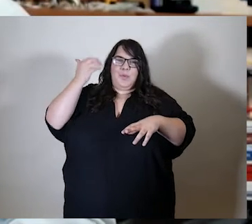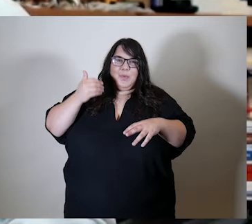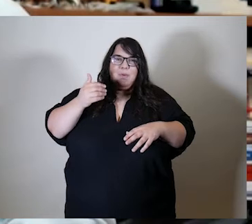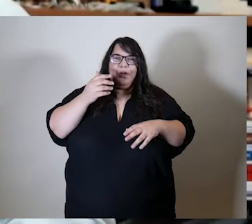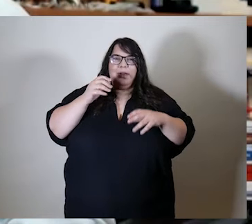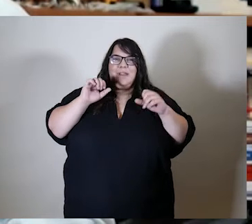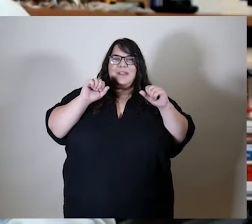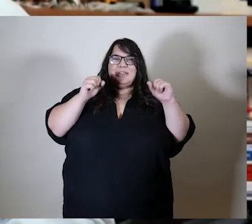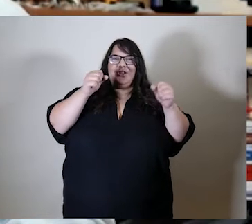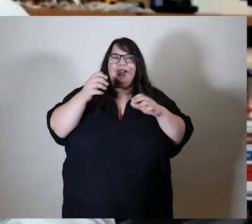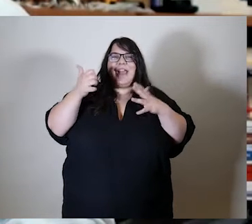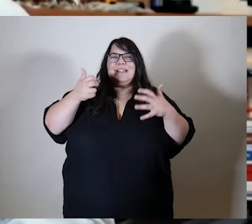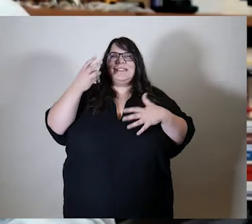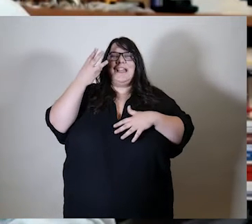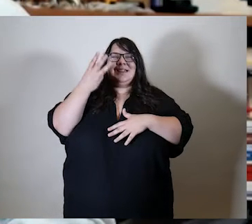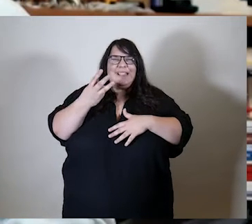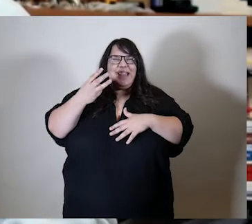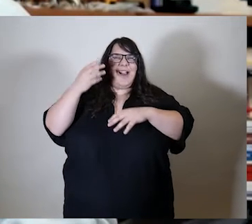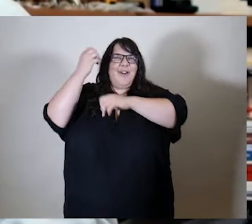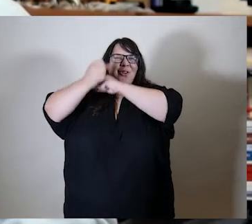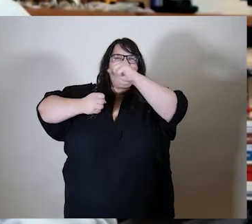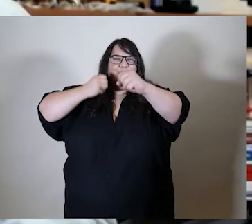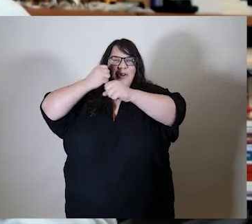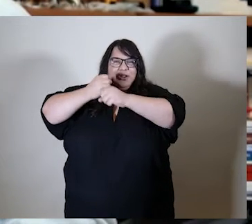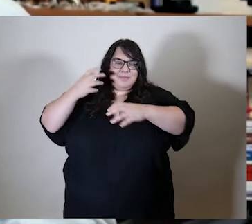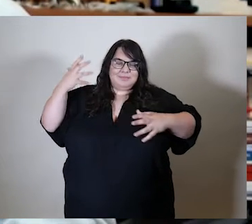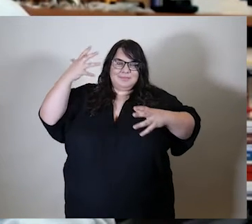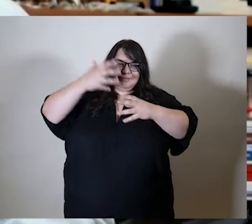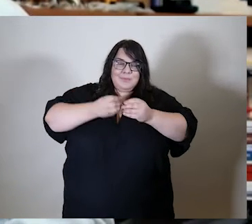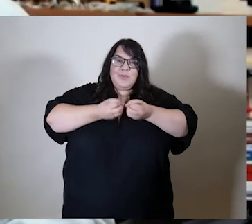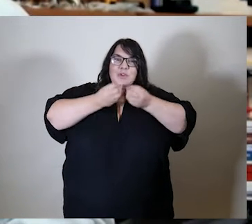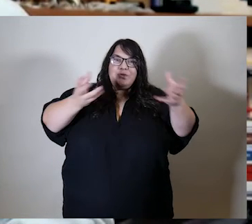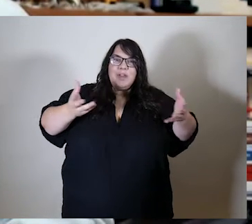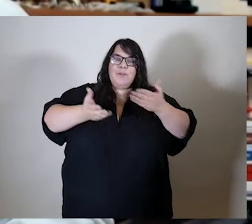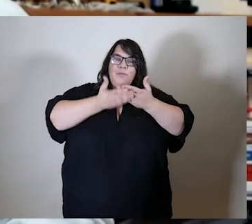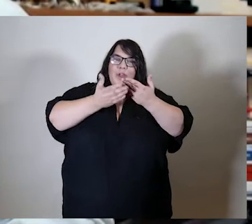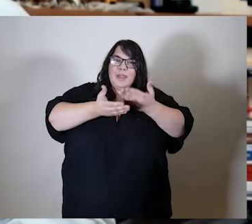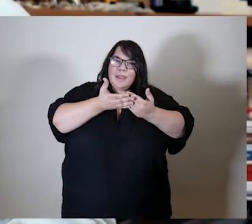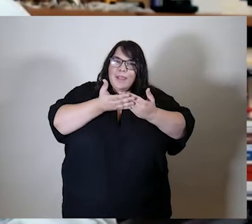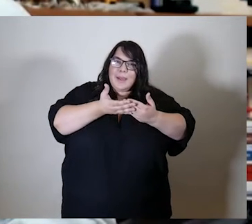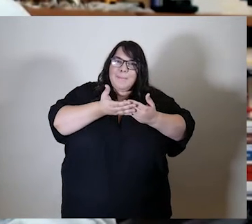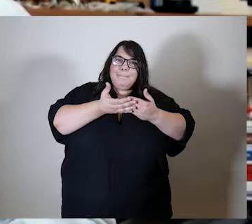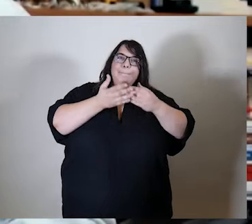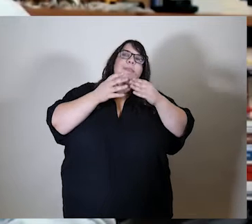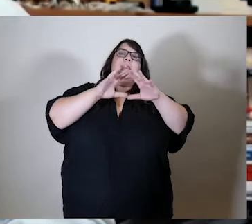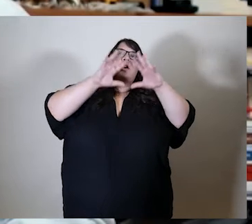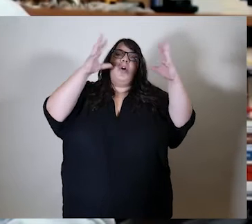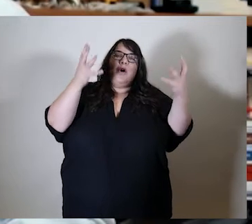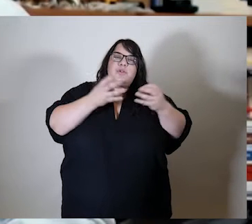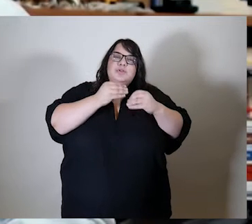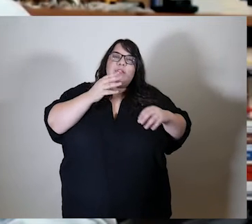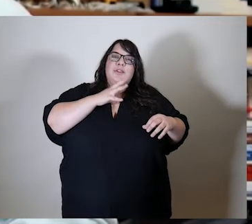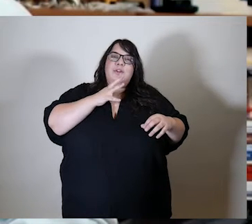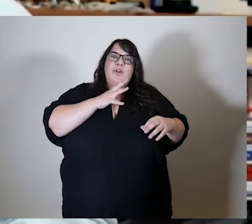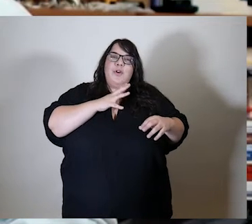οργανώσεις με ιστορία 63 ετών, προσφέρει συνέχεια τη βοήθειά του στους συνανθρώπους μας